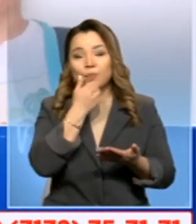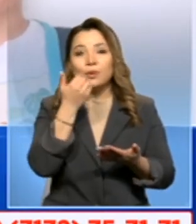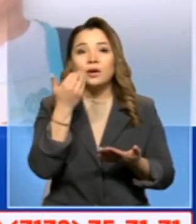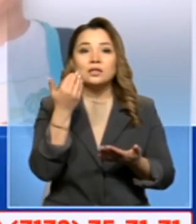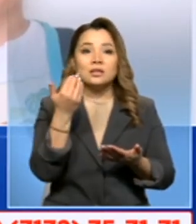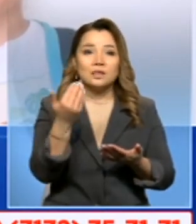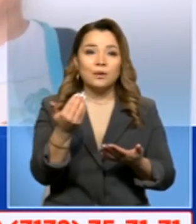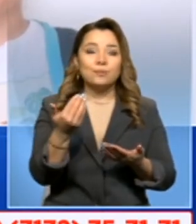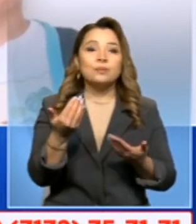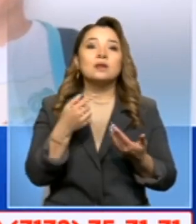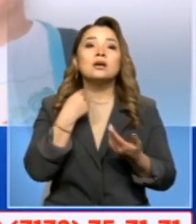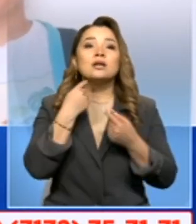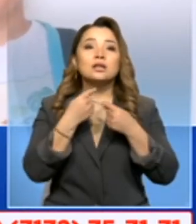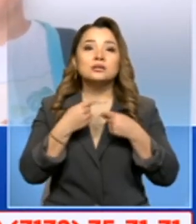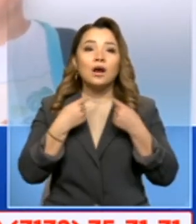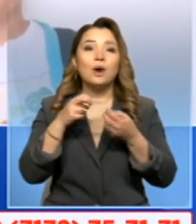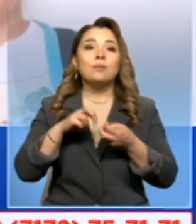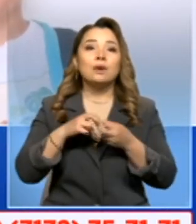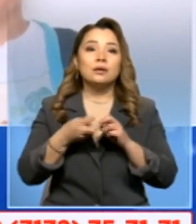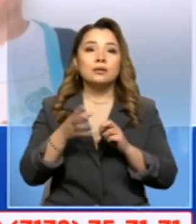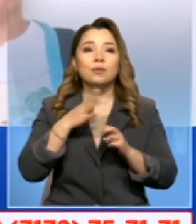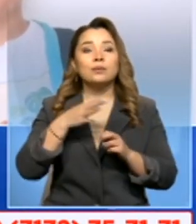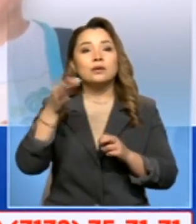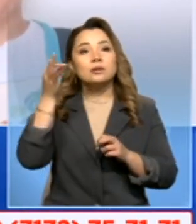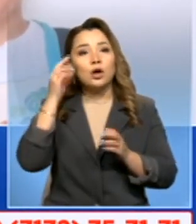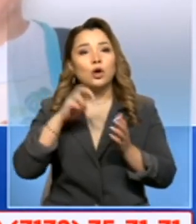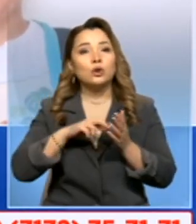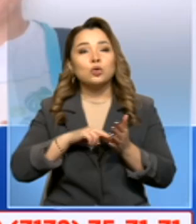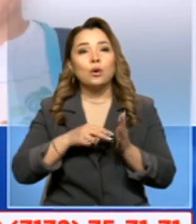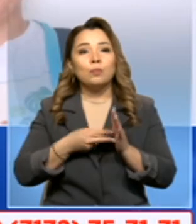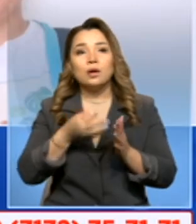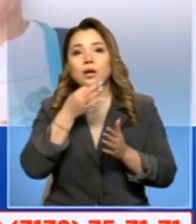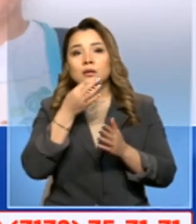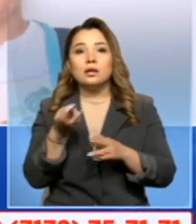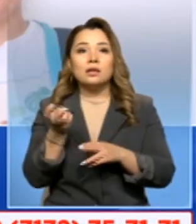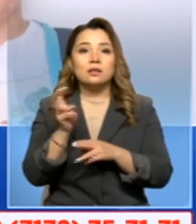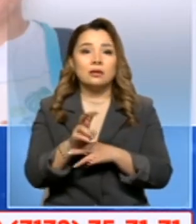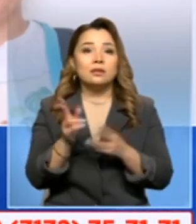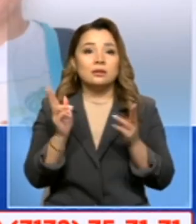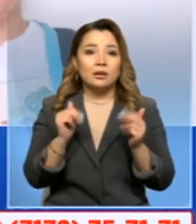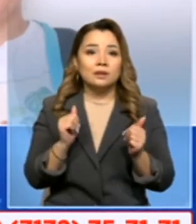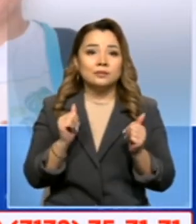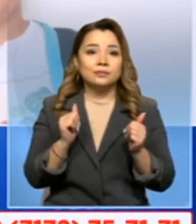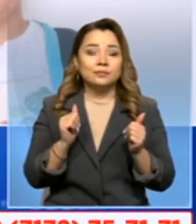сізде қалқанша безінде проблема болды, я осы жобаға келген кезде.